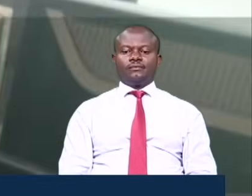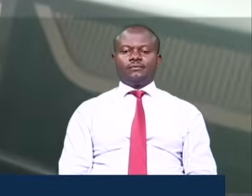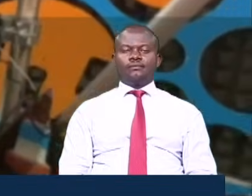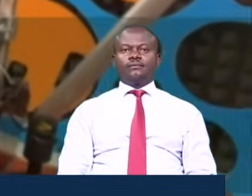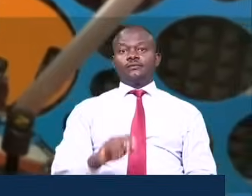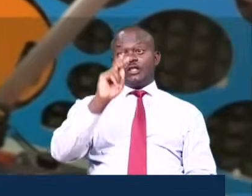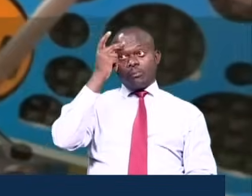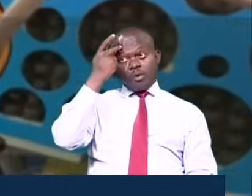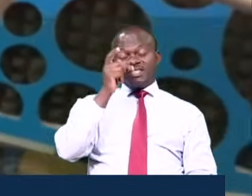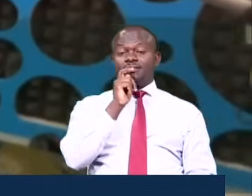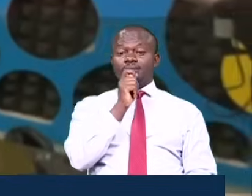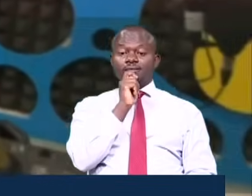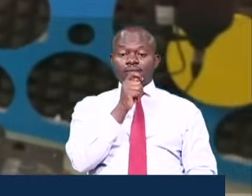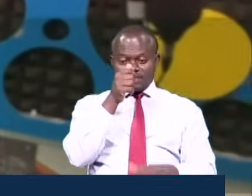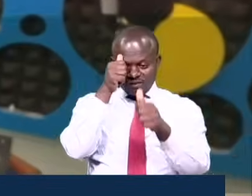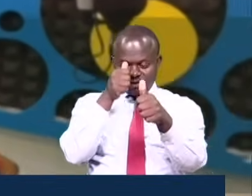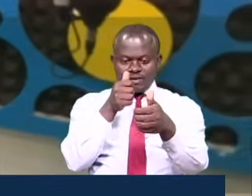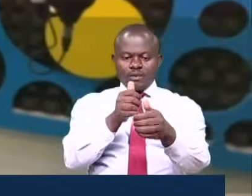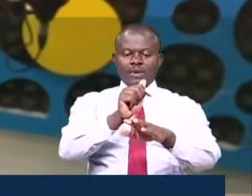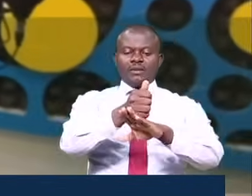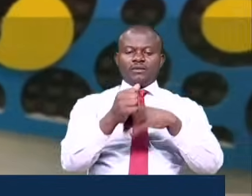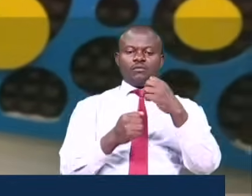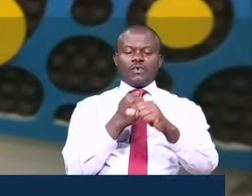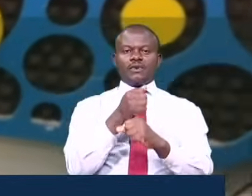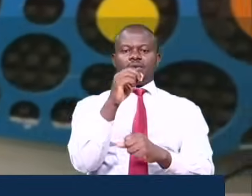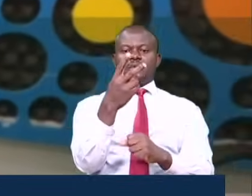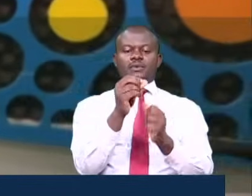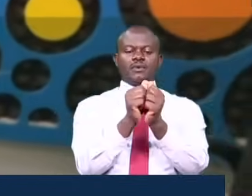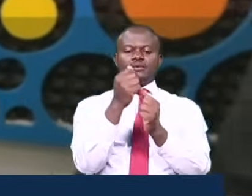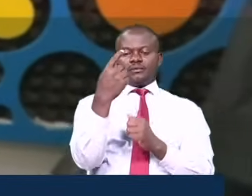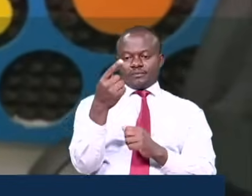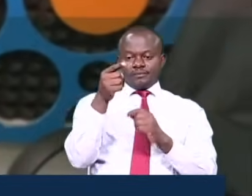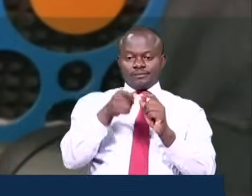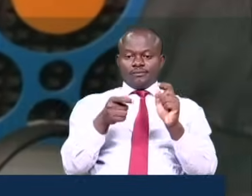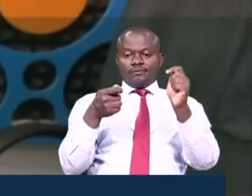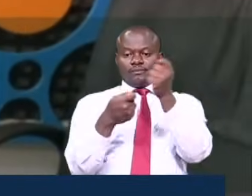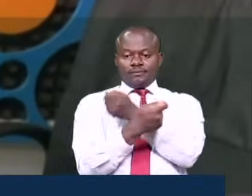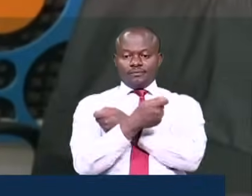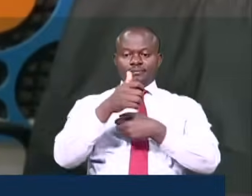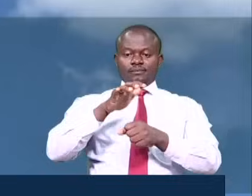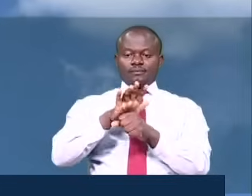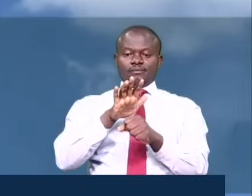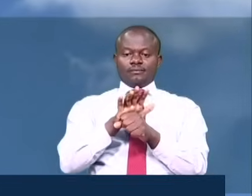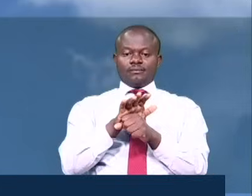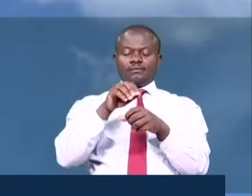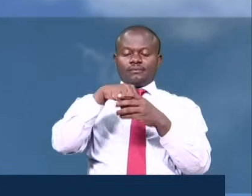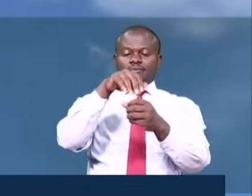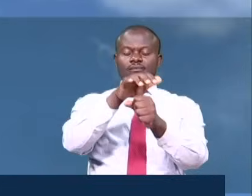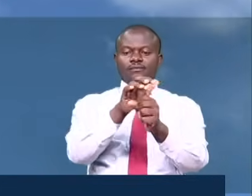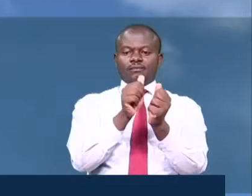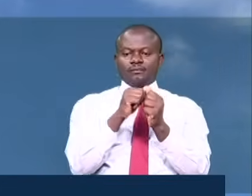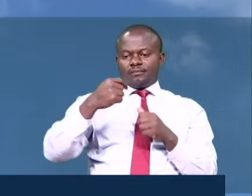politiki itangazamakuru ikurikizwa kuri ubu yagiyeho muri 2011 aho yazanye impinduka zitari nke haba mu bwinshi